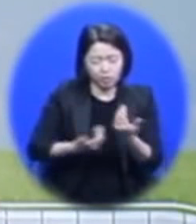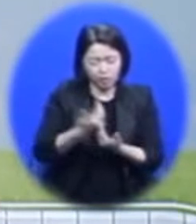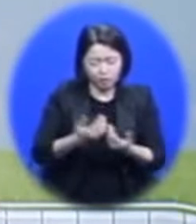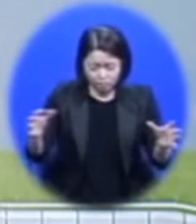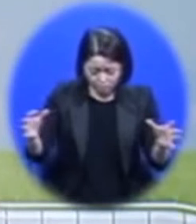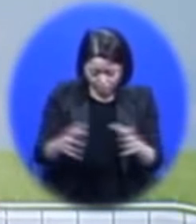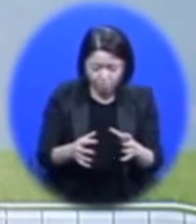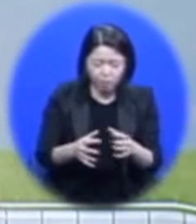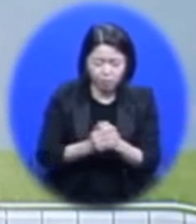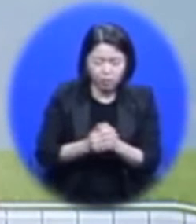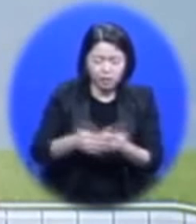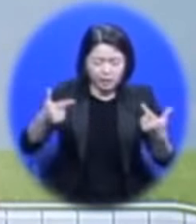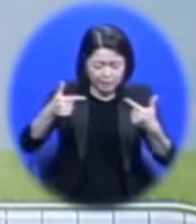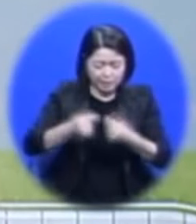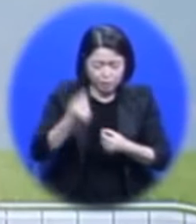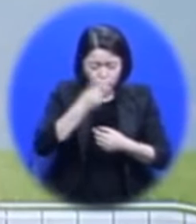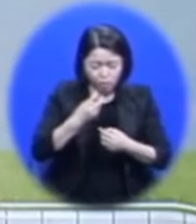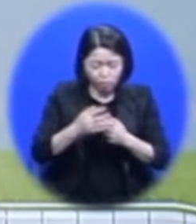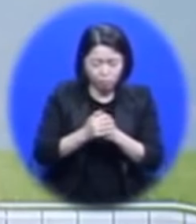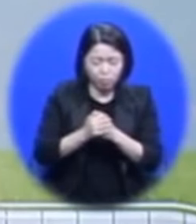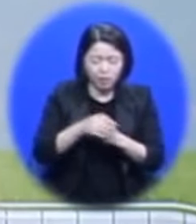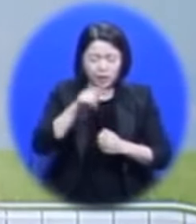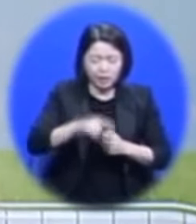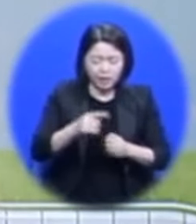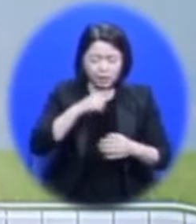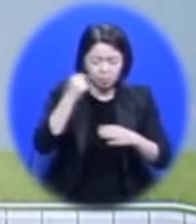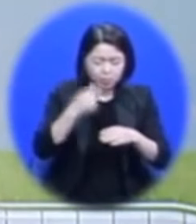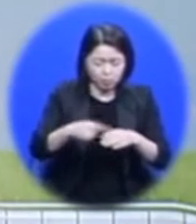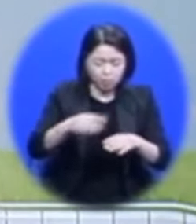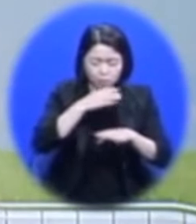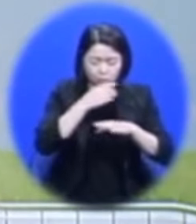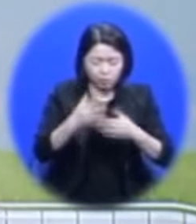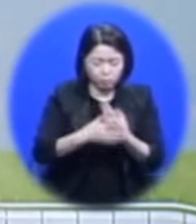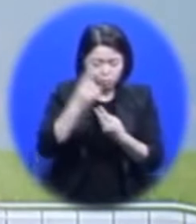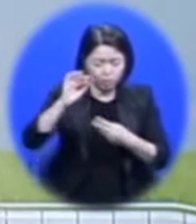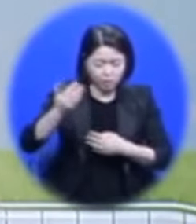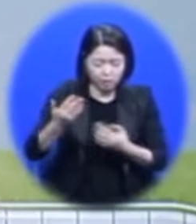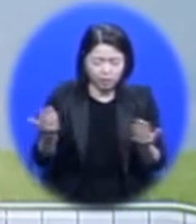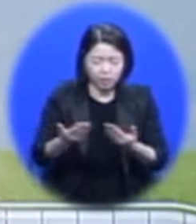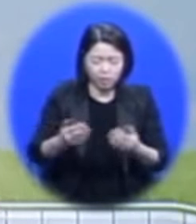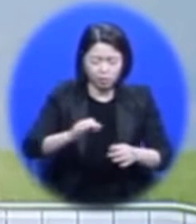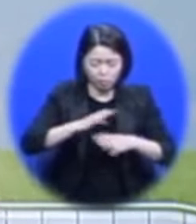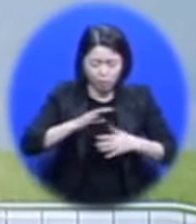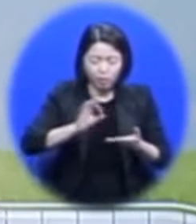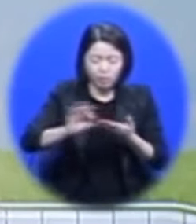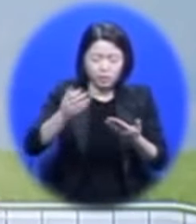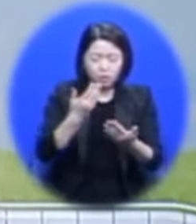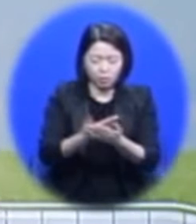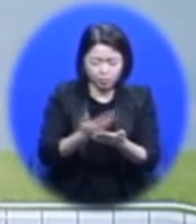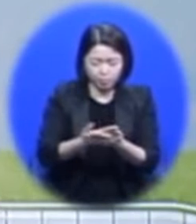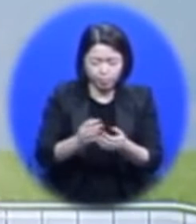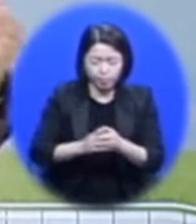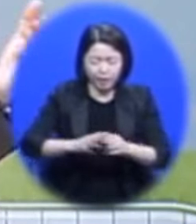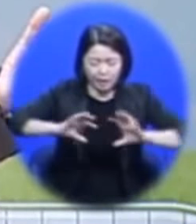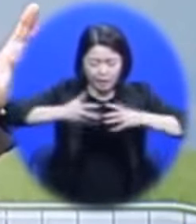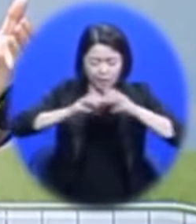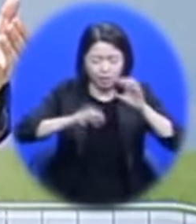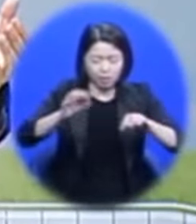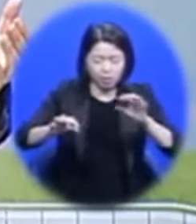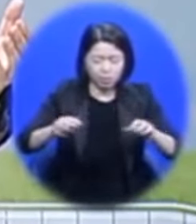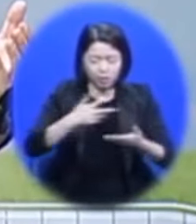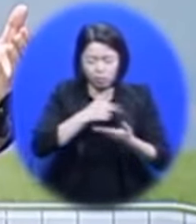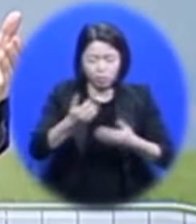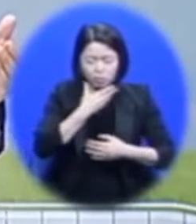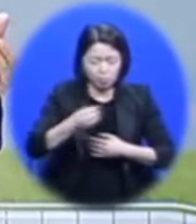통합하고 치유하고 이 민족이 통일되는 일에 놀랍게 사용하여 주소서. 세계 열방의 주의